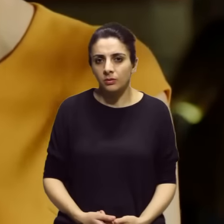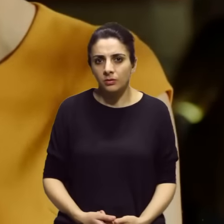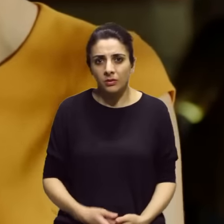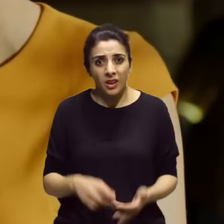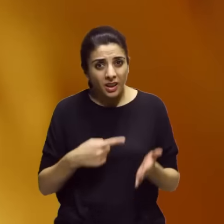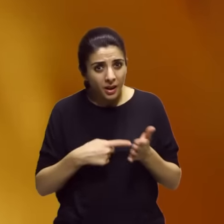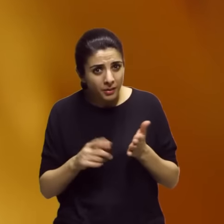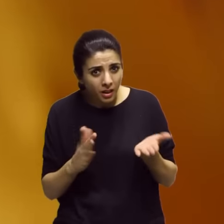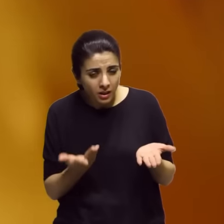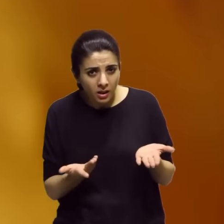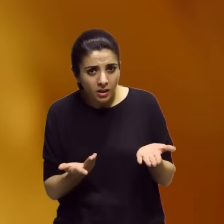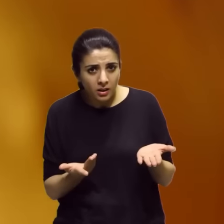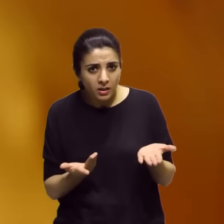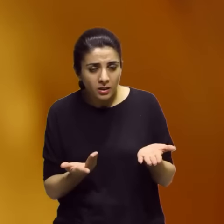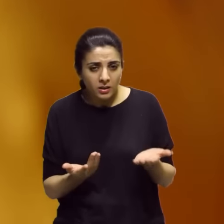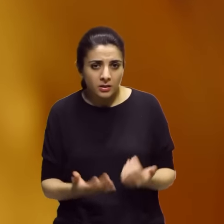Nasıl iptal?